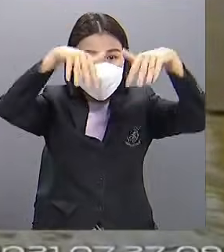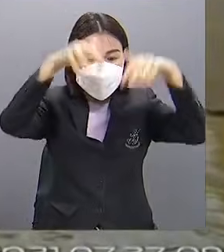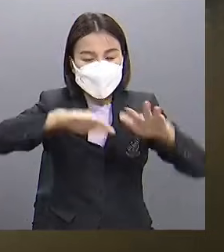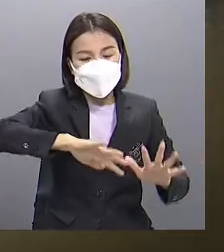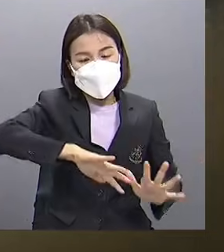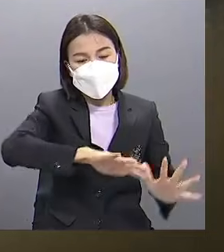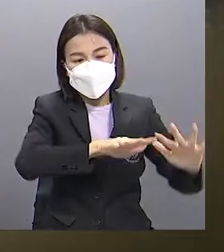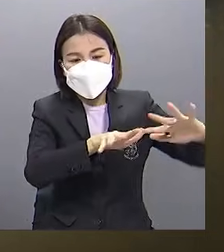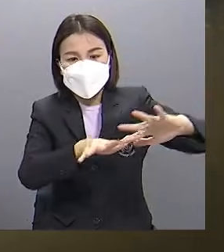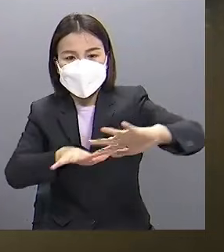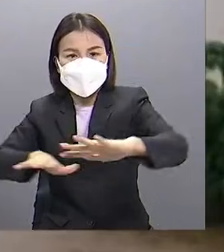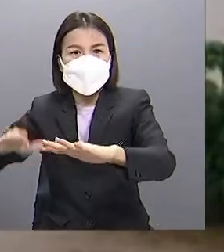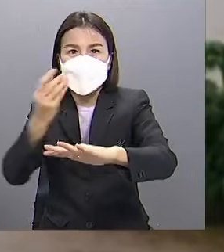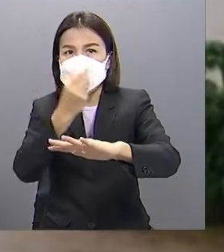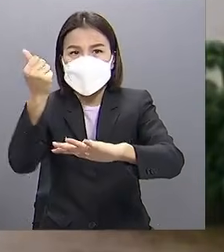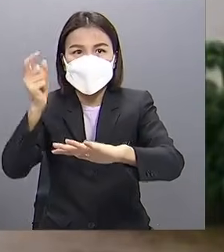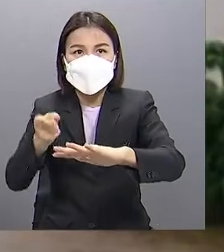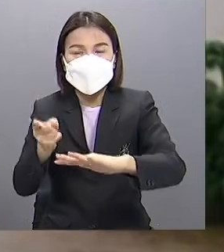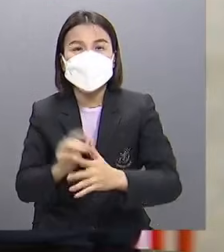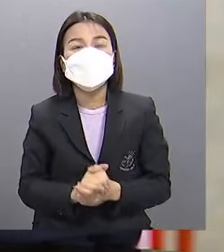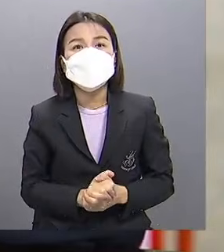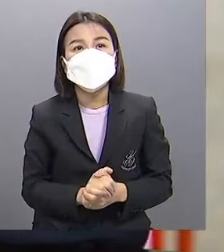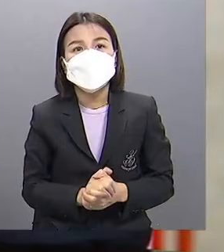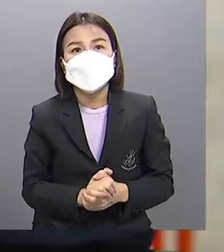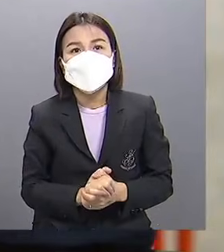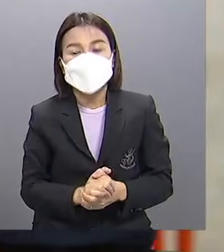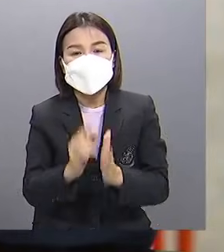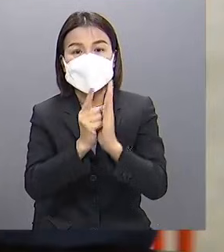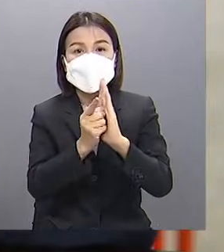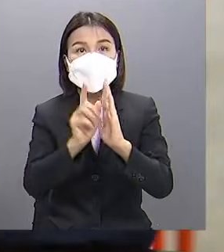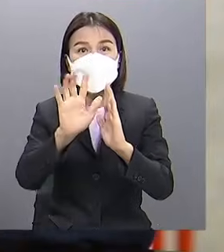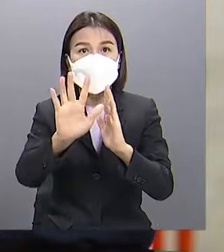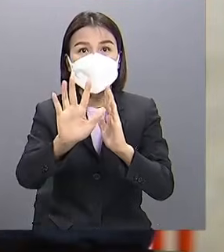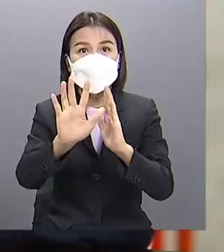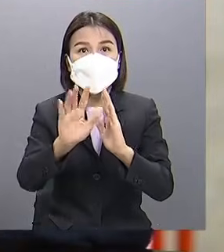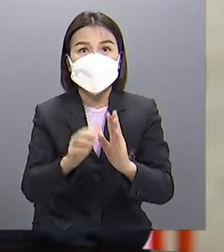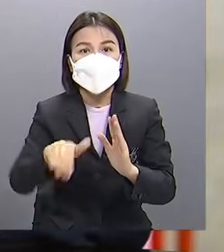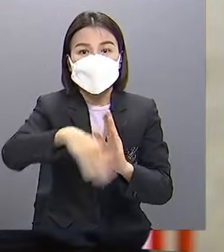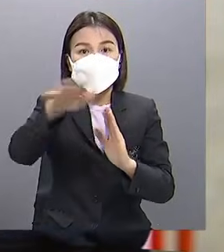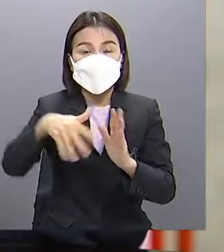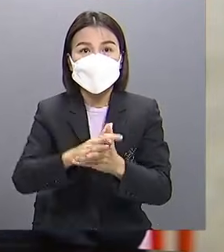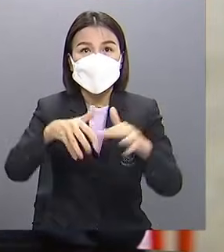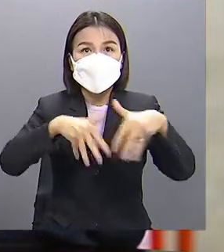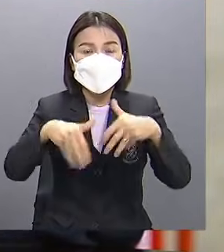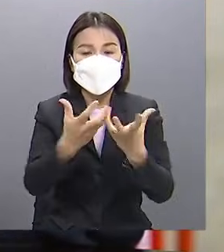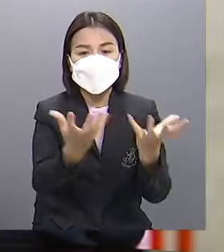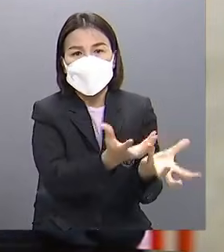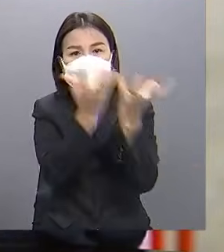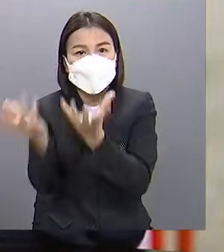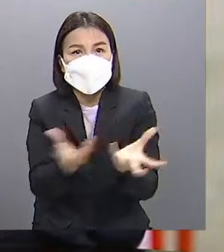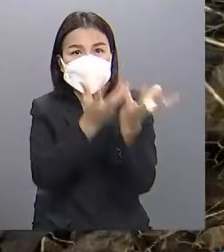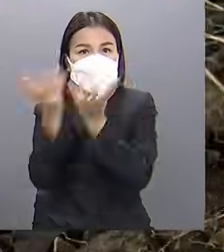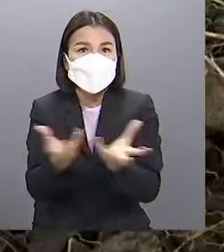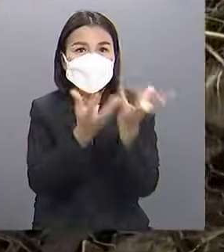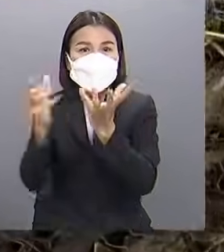ากคือแค่5นาทีอะกุลีกุจอต่างคนต่างก็คือไปเก็บของเก็บอะไรเนี่ยตลาดริมเมยก็รีบเก็บของ